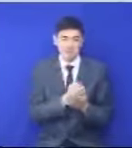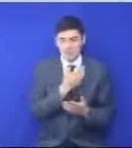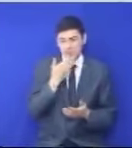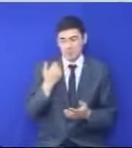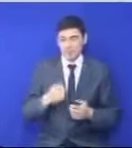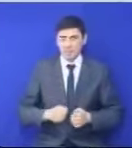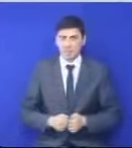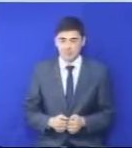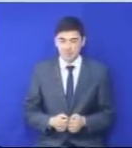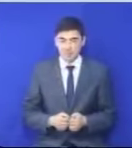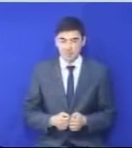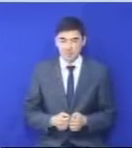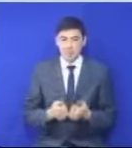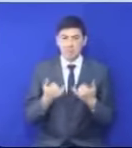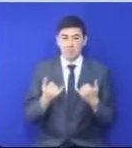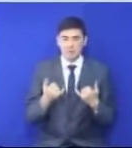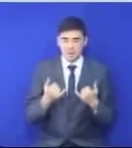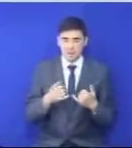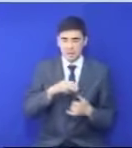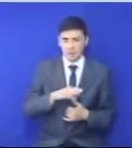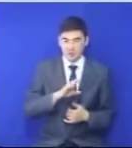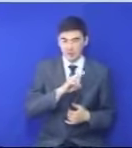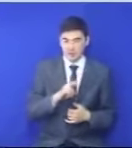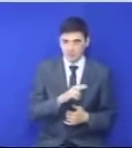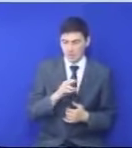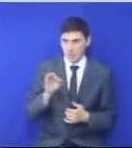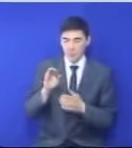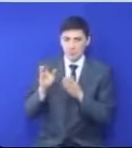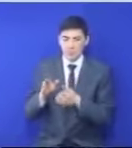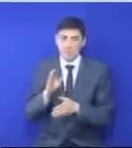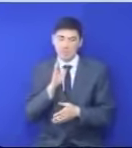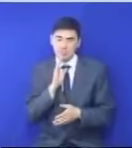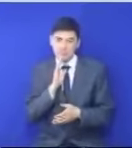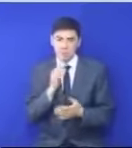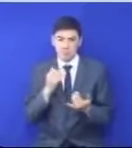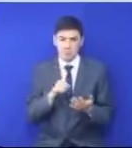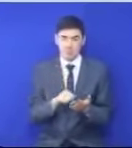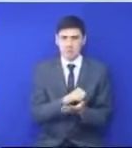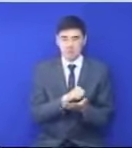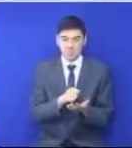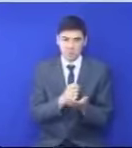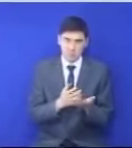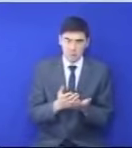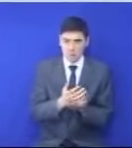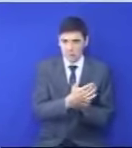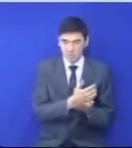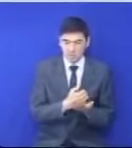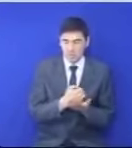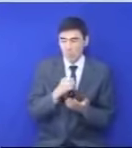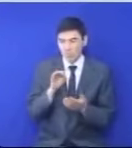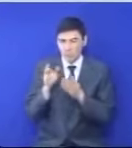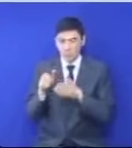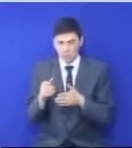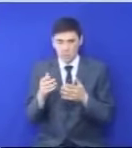Семей қалалық істер басқармасының жеке құрамы осы азаматша туралы дерекпен жабдықтандырылған, және осы азаматша